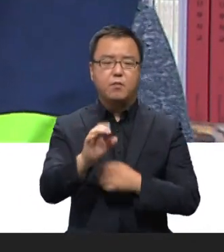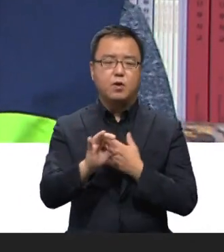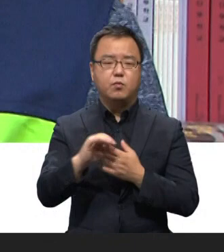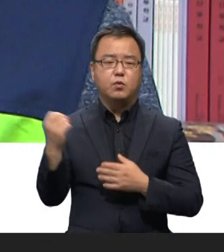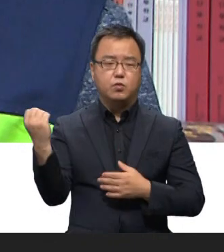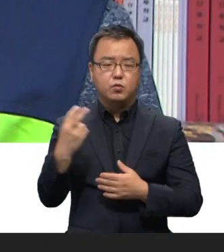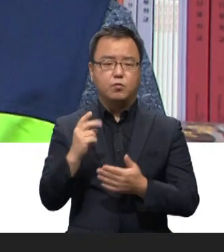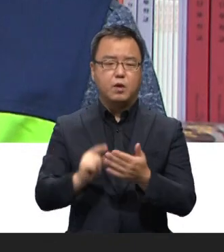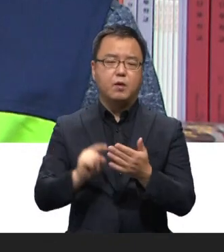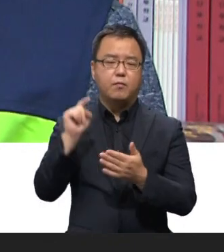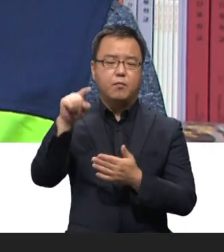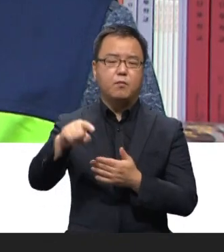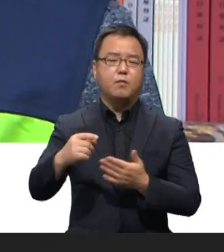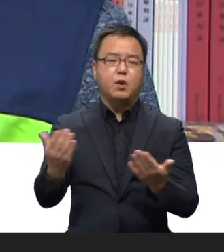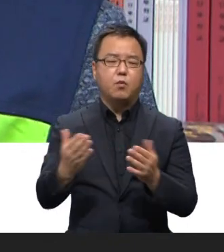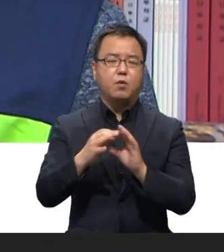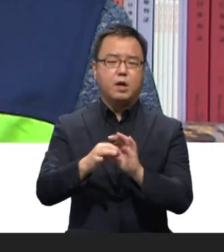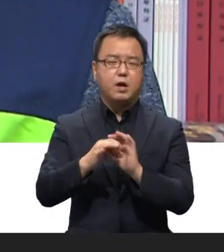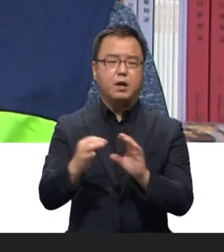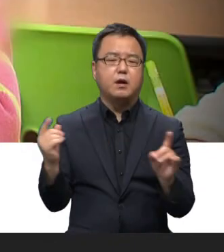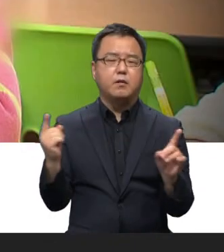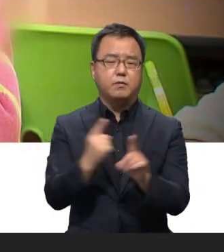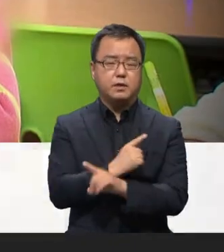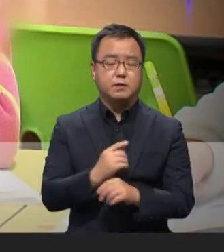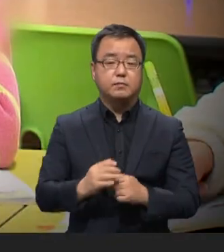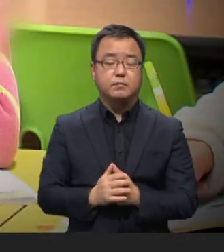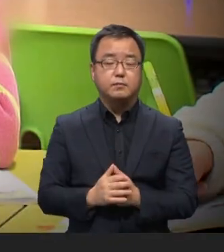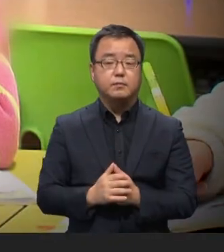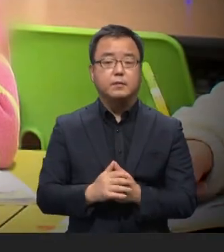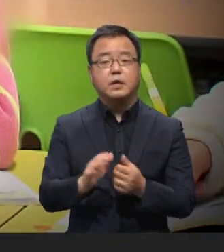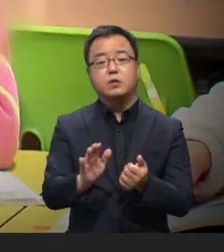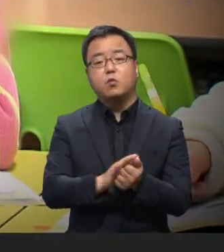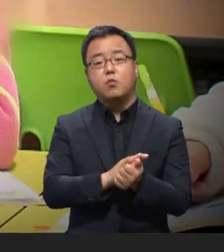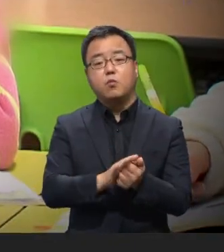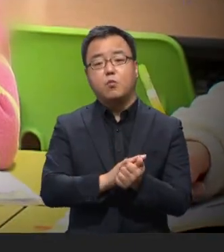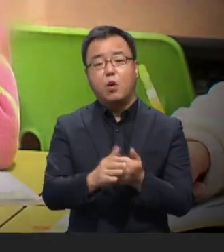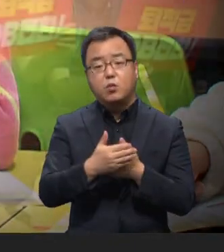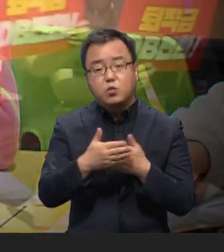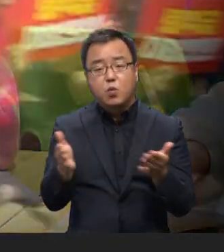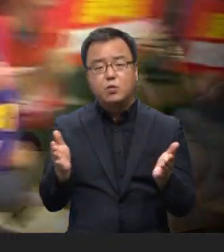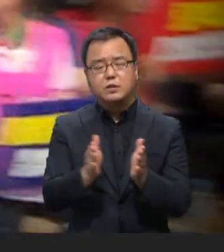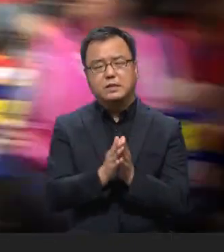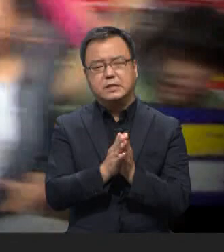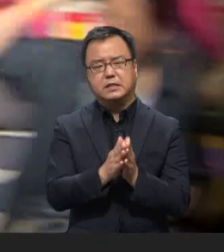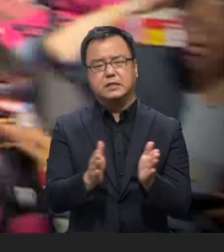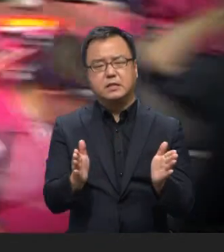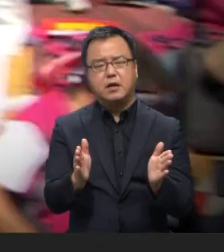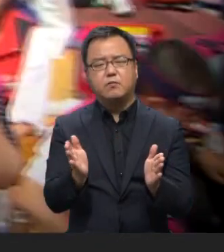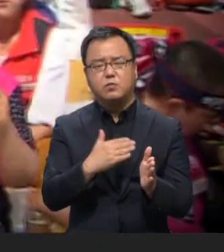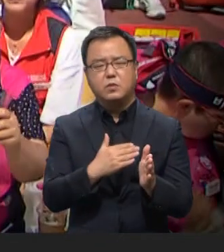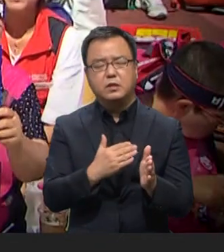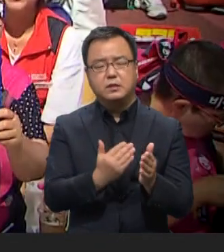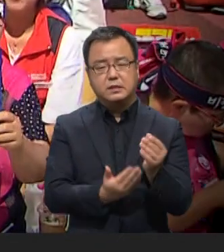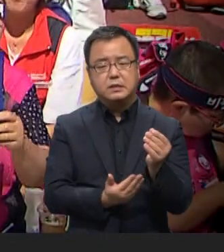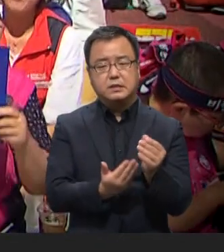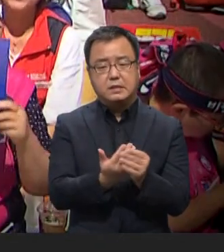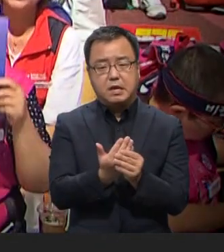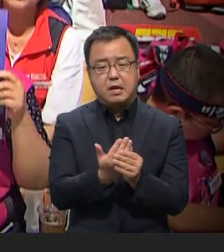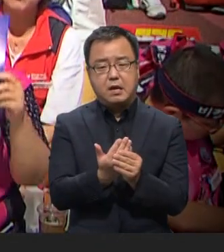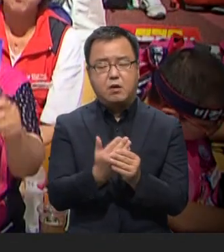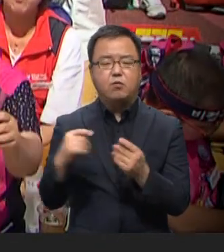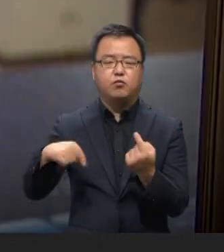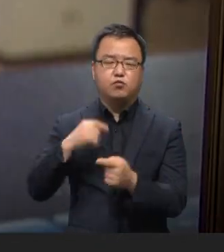밖으로 또 나가서 고용관계를 또 받게 되요 돌봄 교실이 도입되면서 싹트고 운영되면서 길러진 불신이란